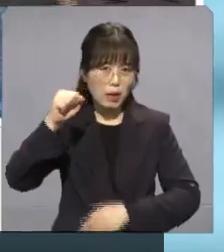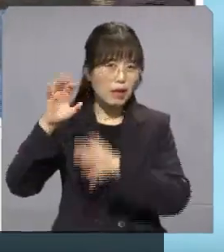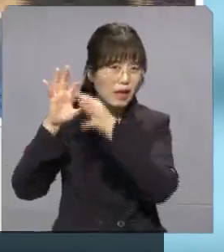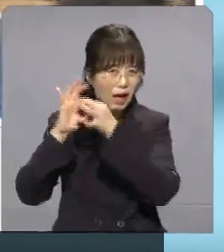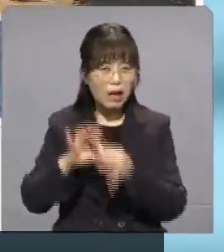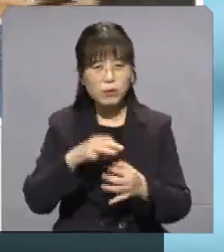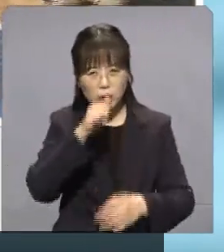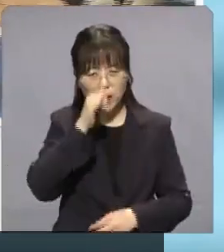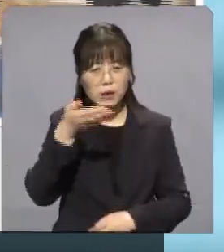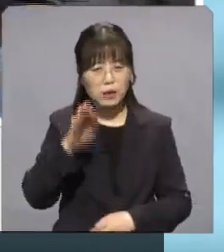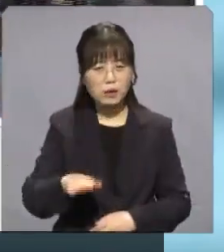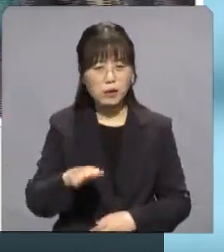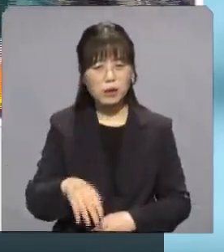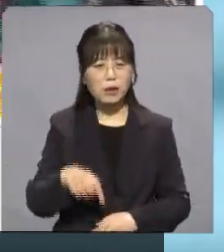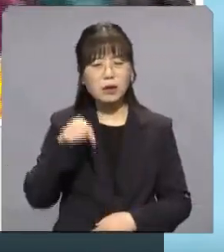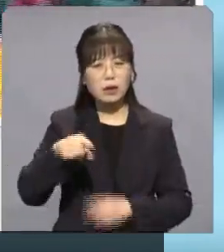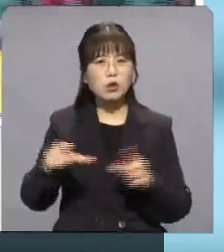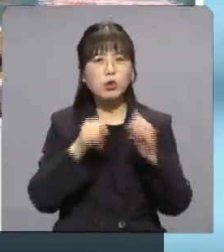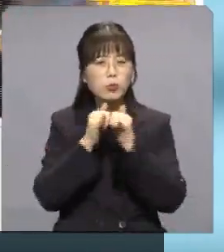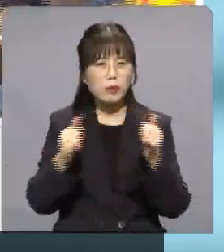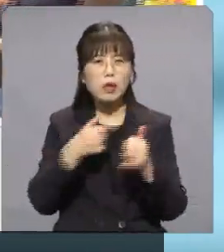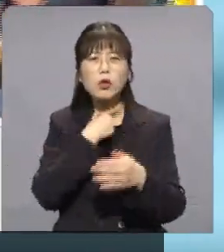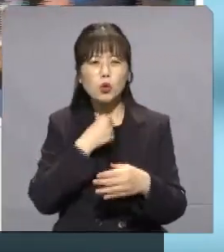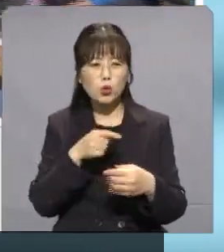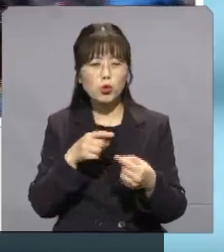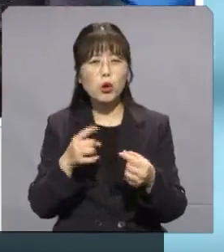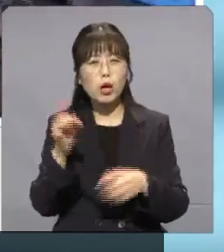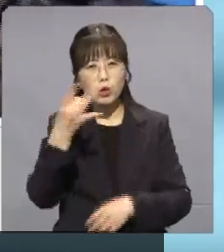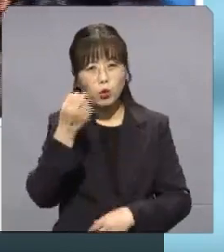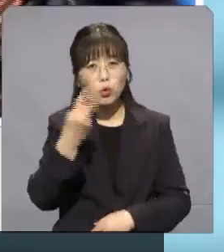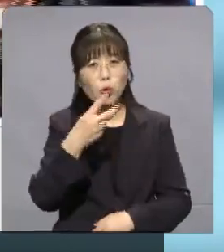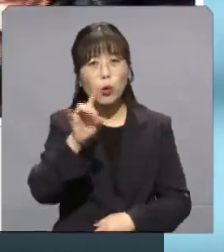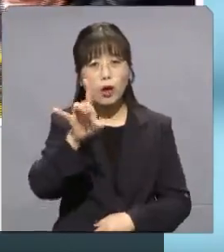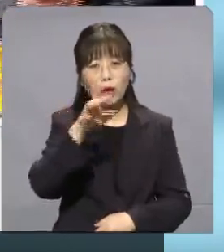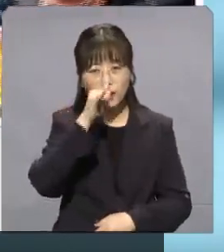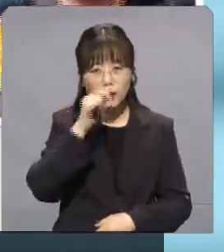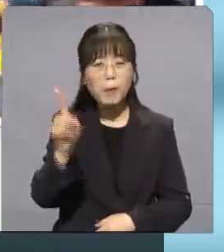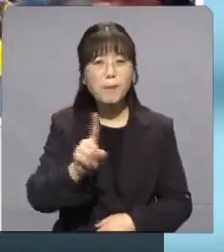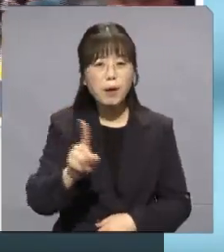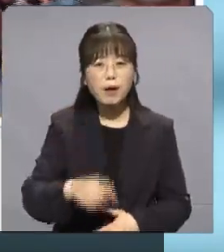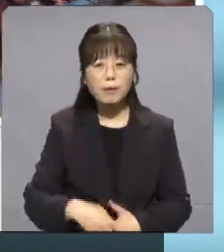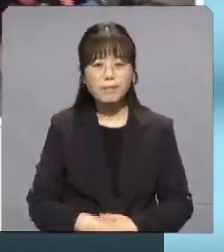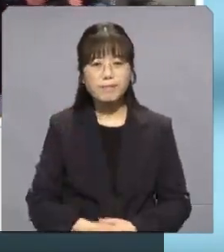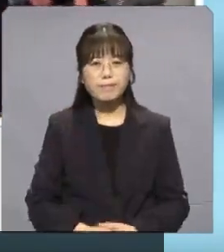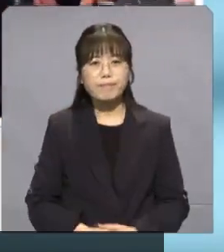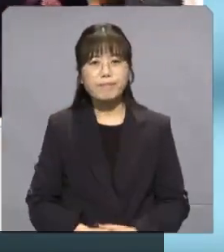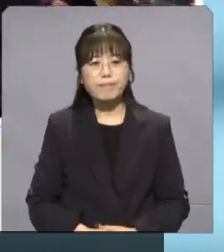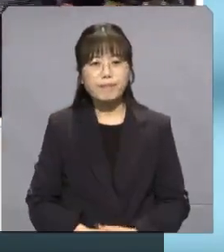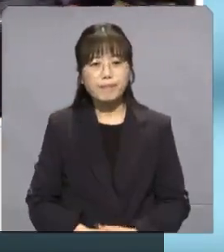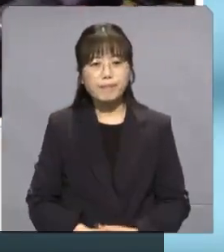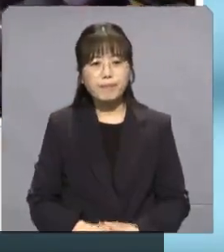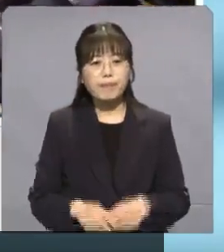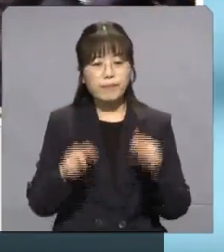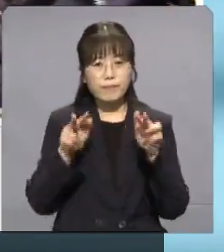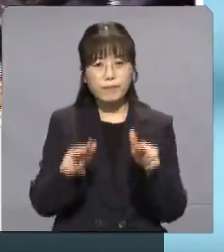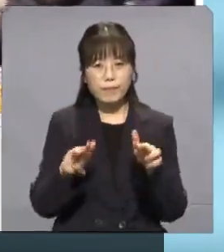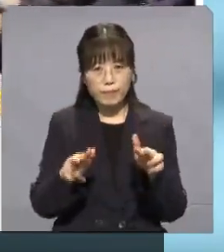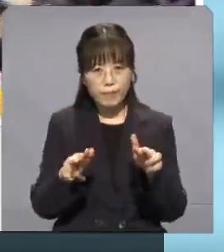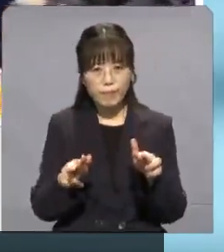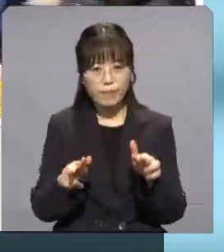이유도 있는데 또 장봉도 주민이 또 요구하는 분이 또 하나 있어요 뭐냐면 그 지금